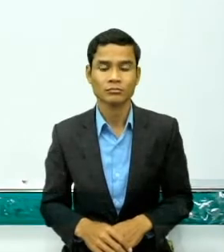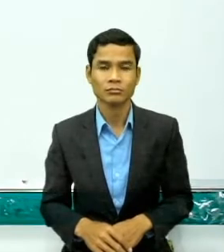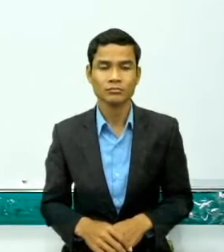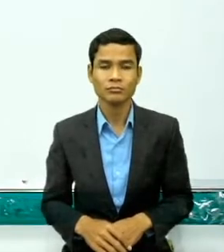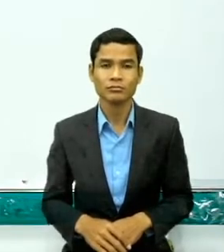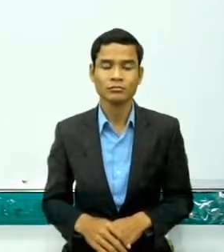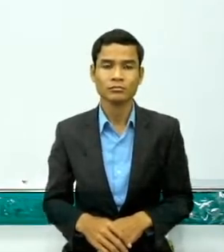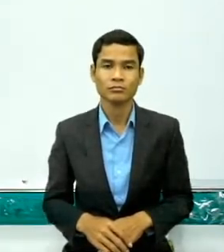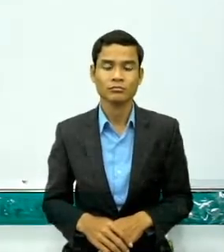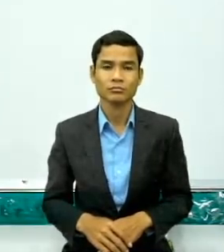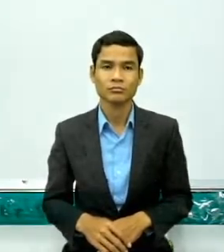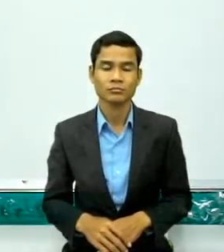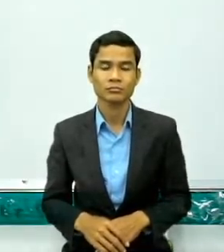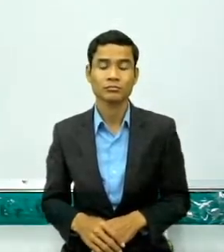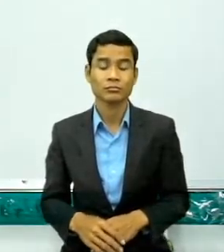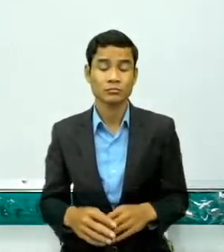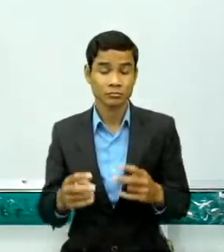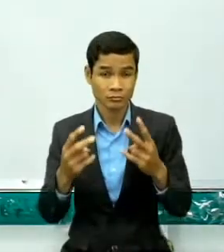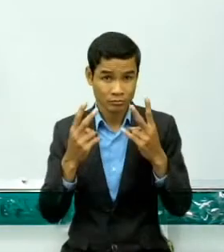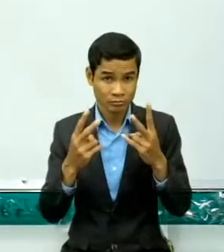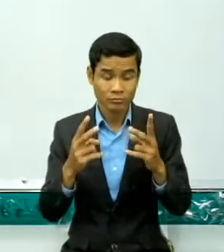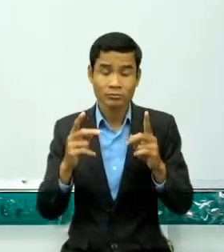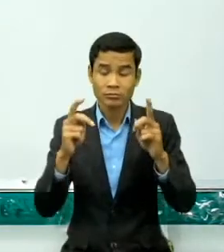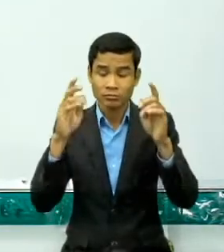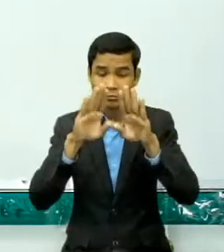ចាកូនបានមកក្តារខៀនកូន